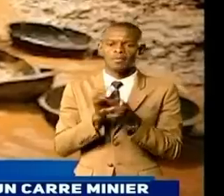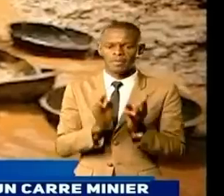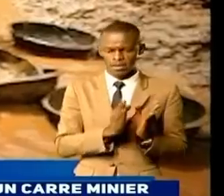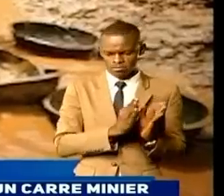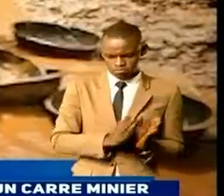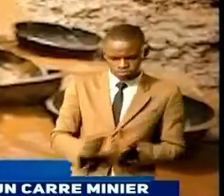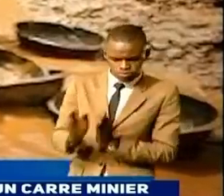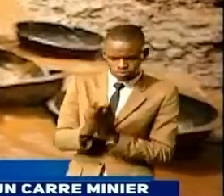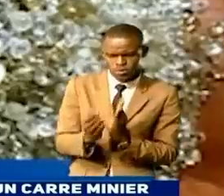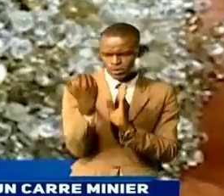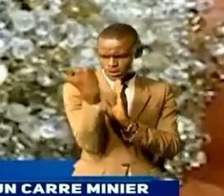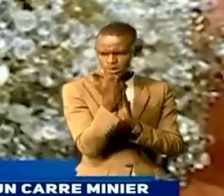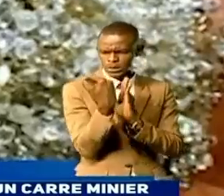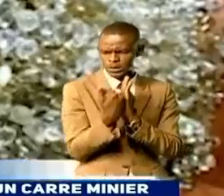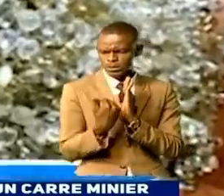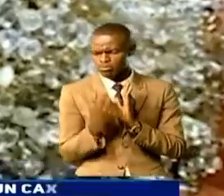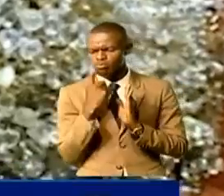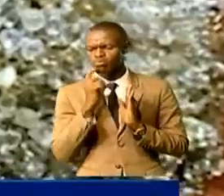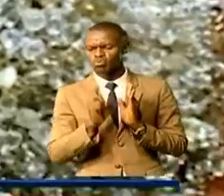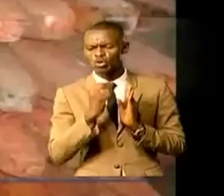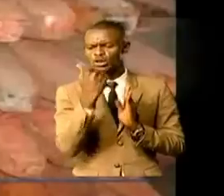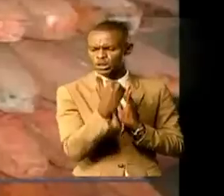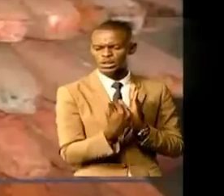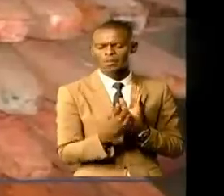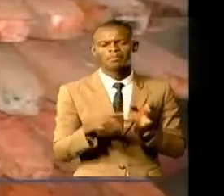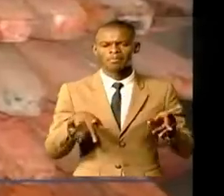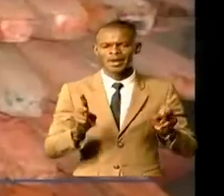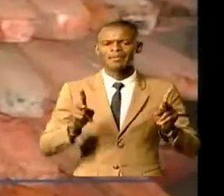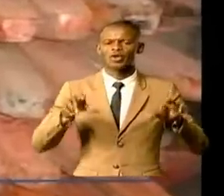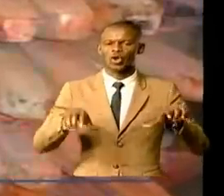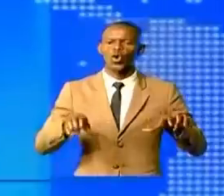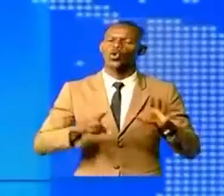recettes substantielles pour son développement socio-économique.